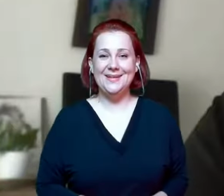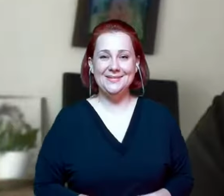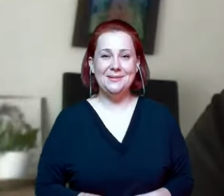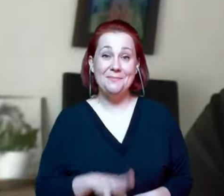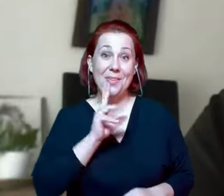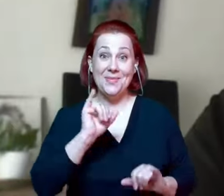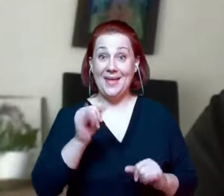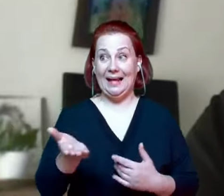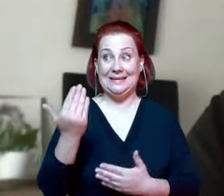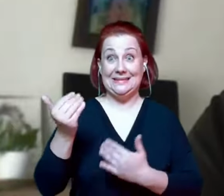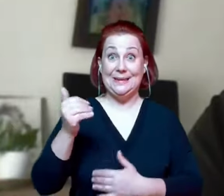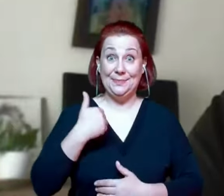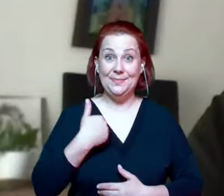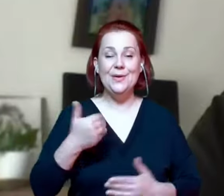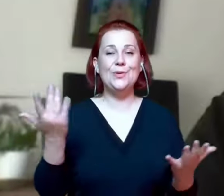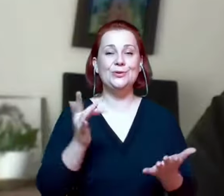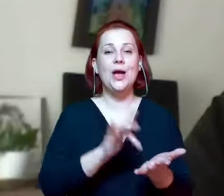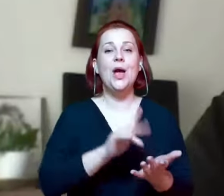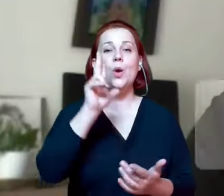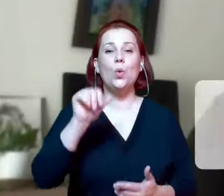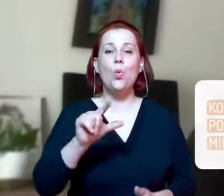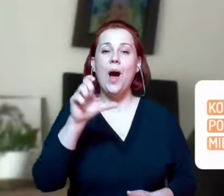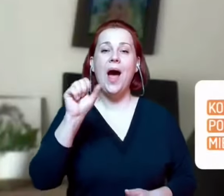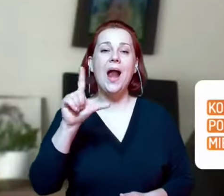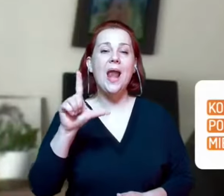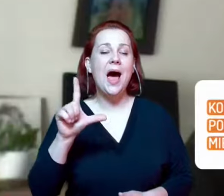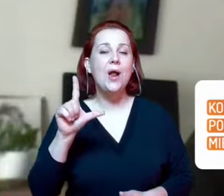dla nas w Kuala Lumpur.